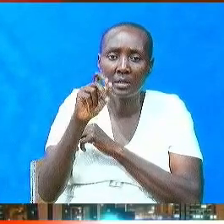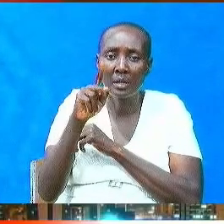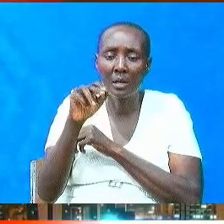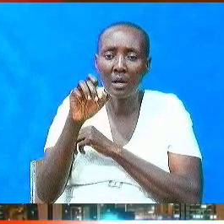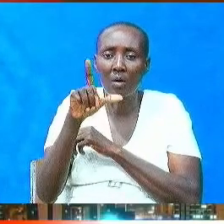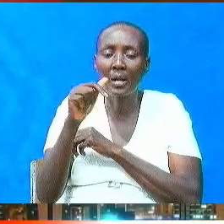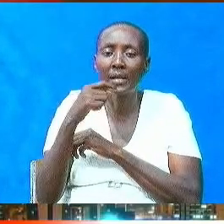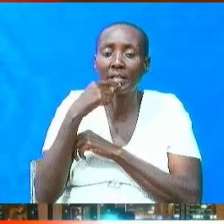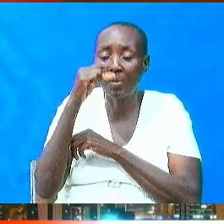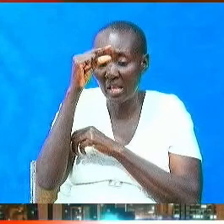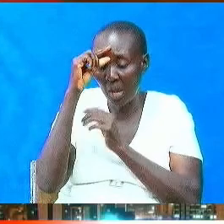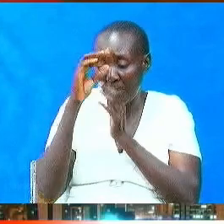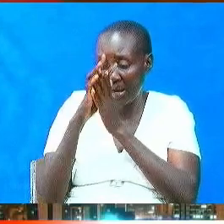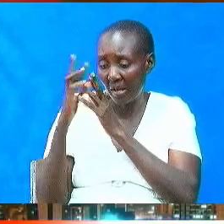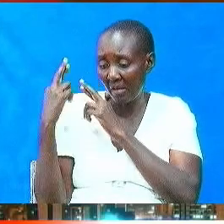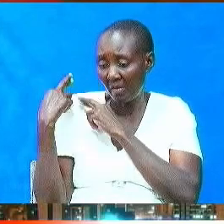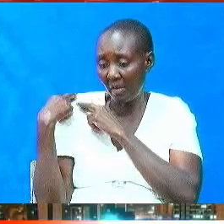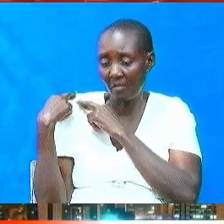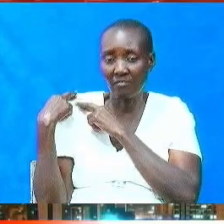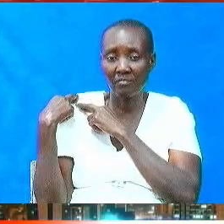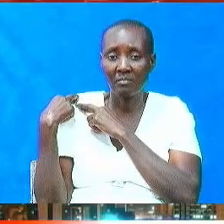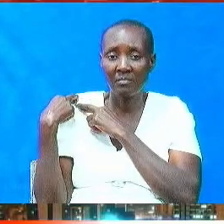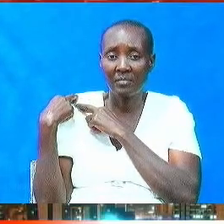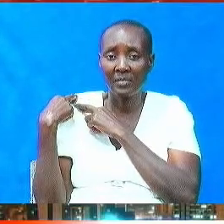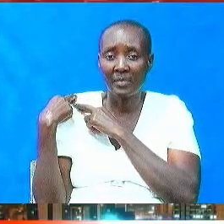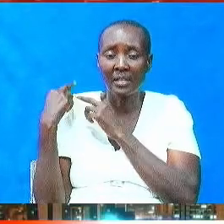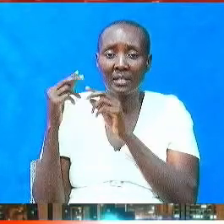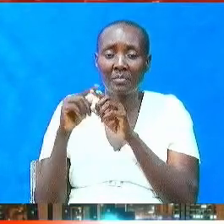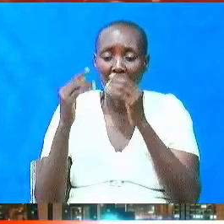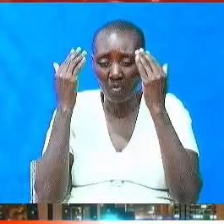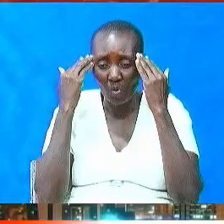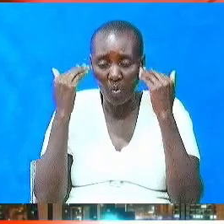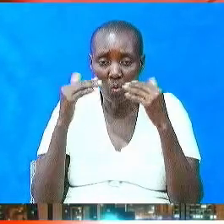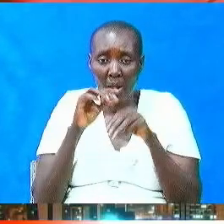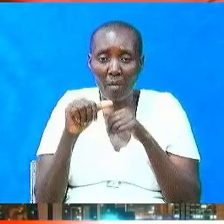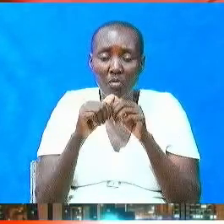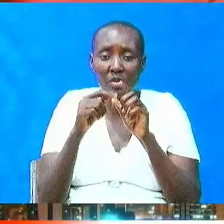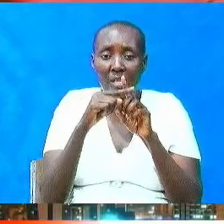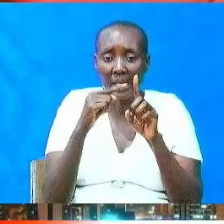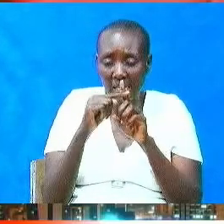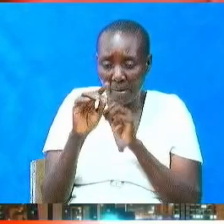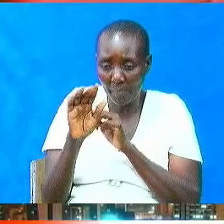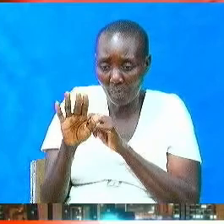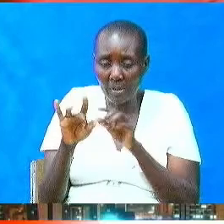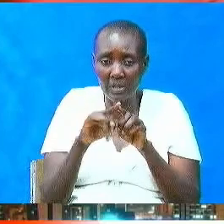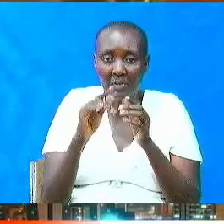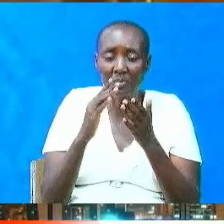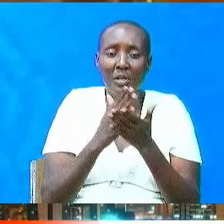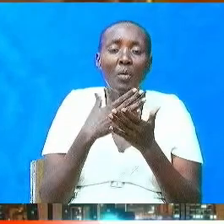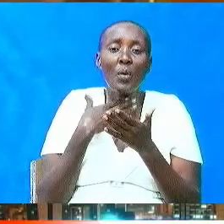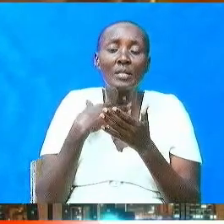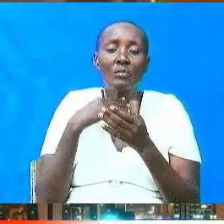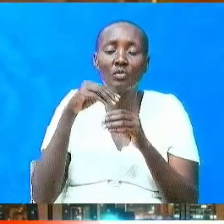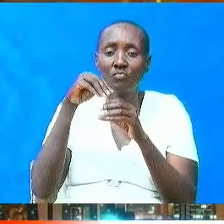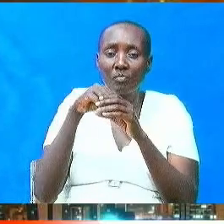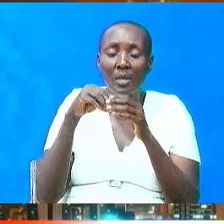mahakama zilikosa kuwajibika katika utoaji huduma kutokana na mauaji hayo ya Shakahola, huku wengine wakitaka kuwekwa kwa sheria